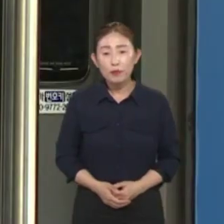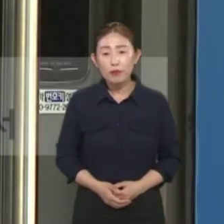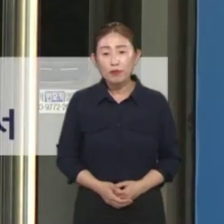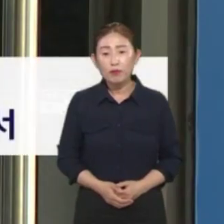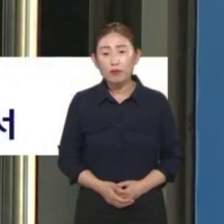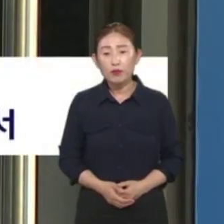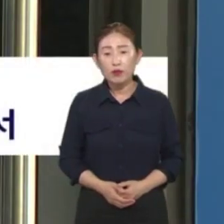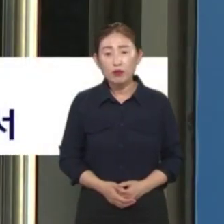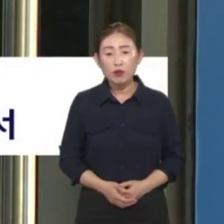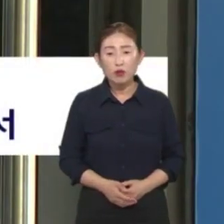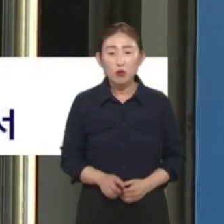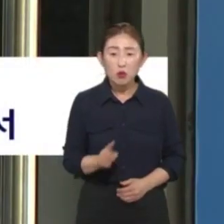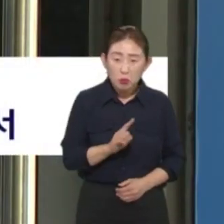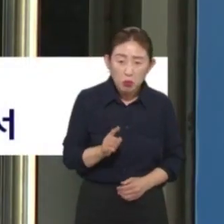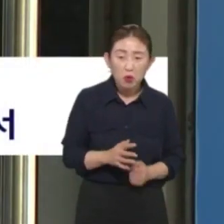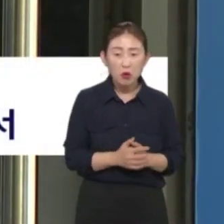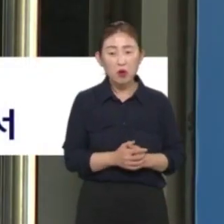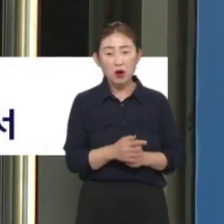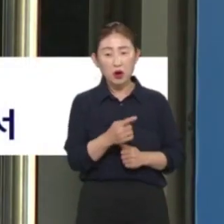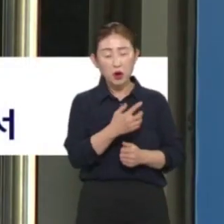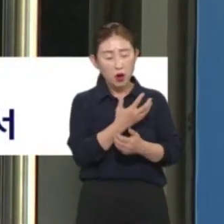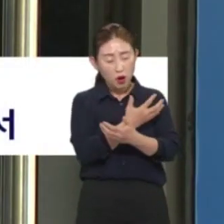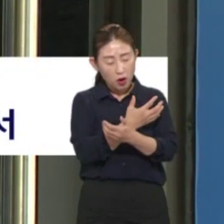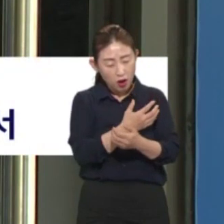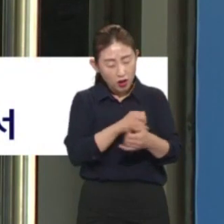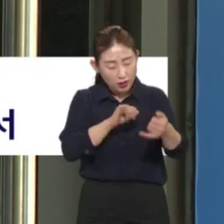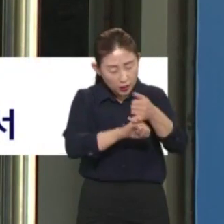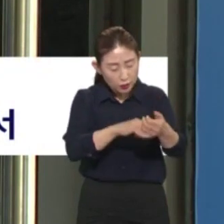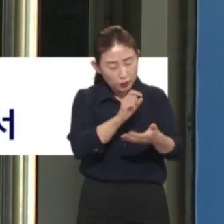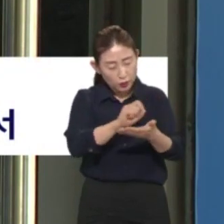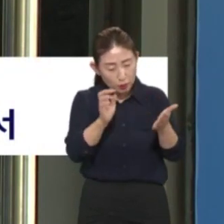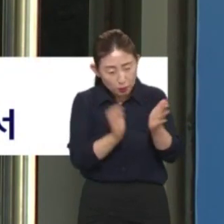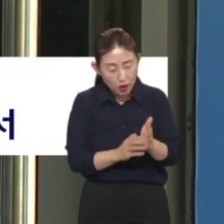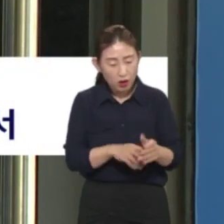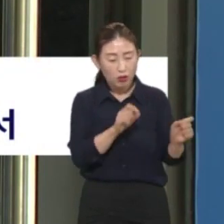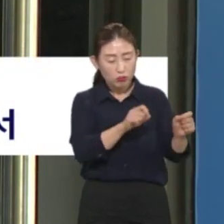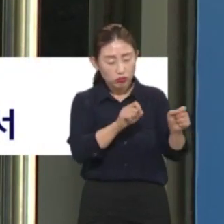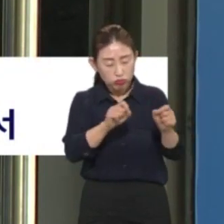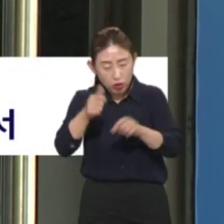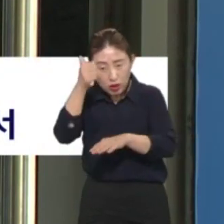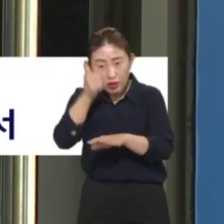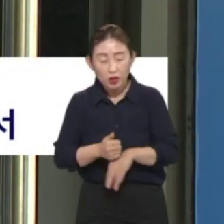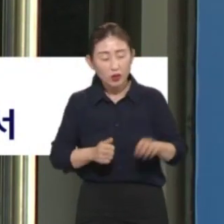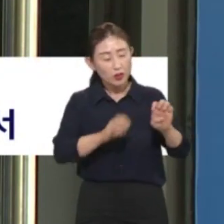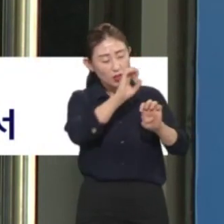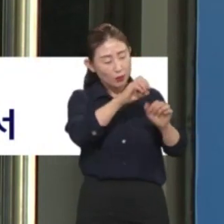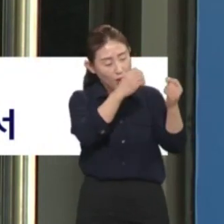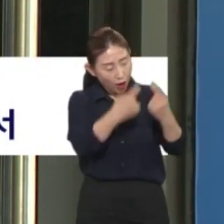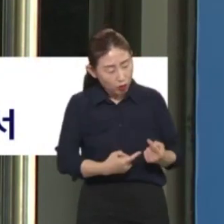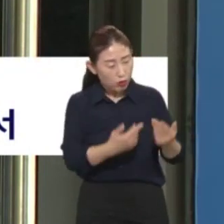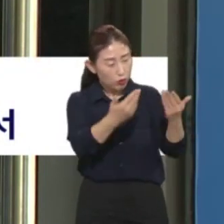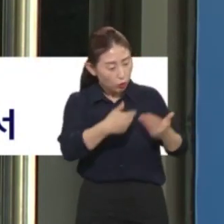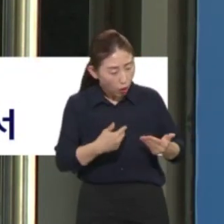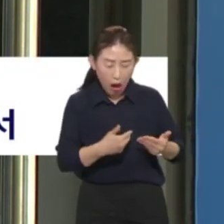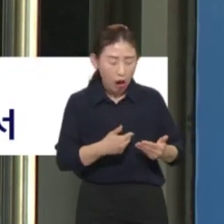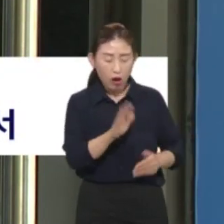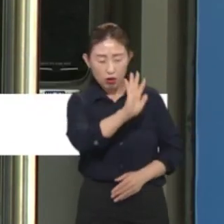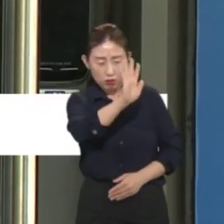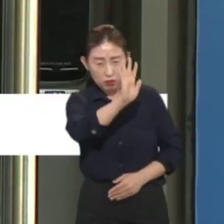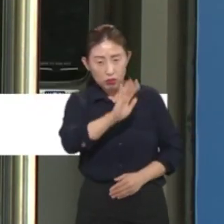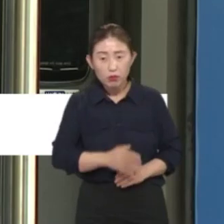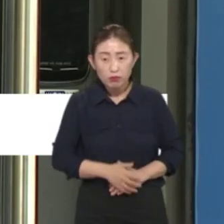이제 이러저러한 확약서 해주고 시간을 줄줄 끌다가 결국에는 40% 할인 분양으로 이제 그것도 허락을 안